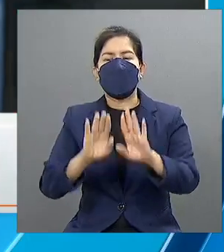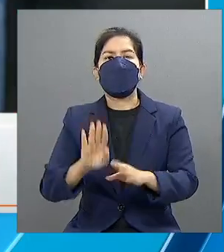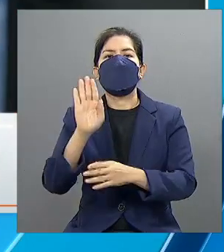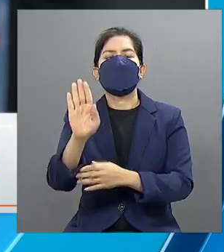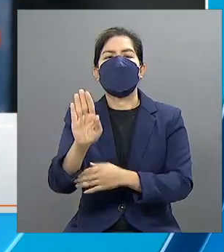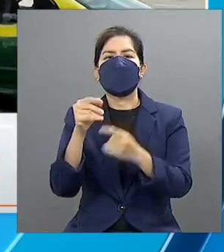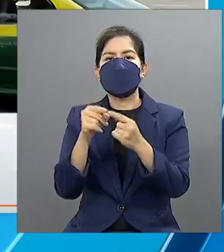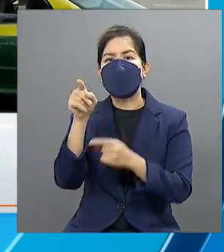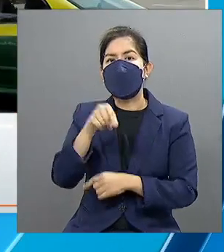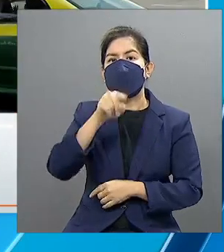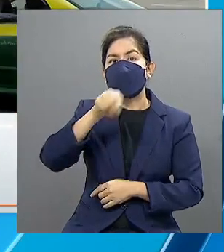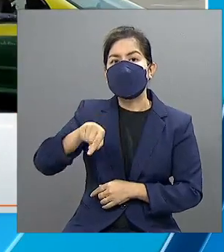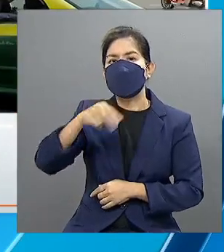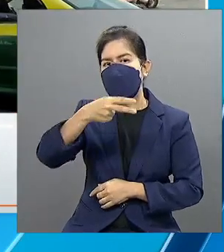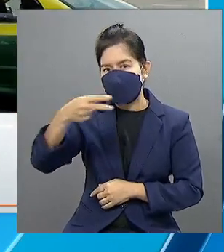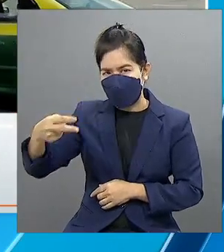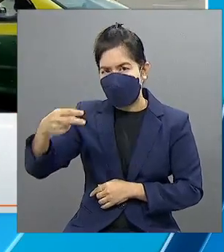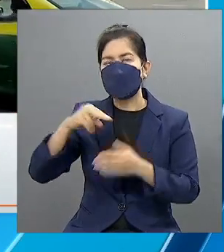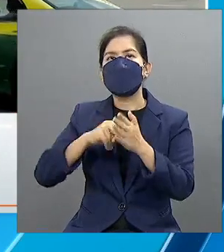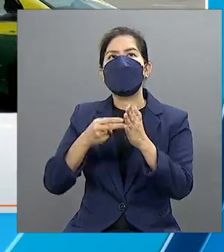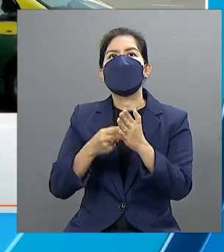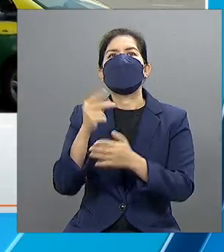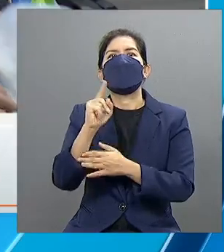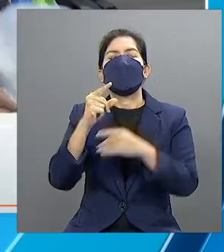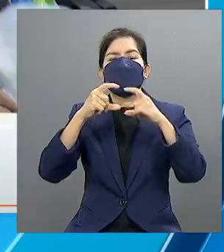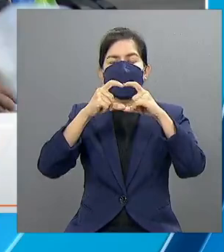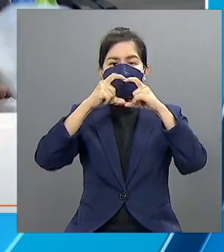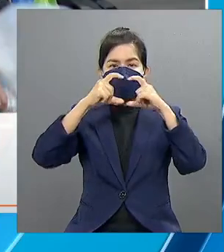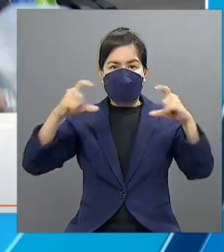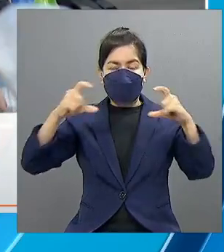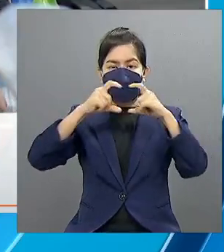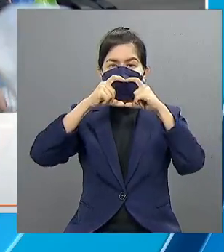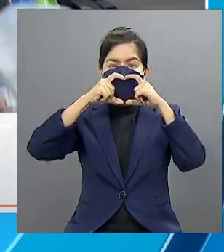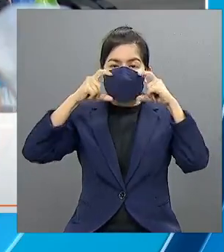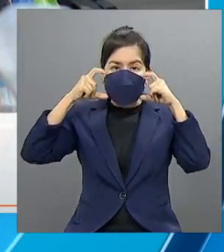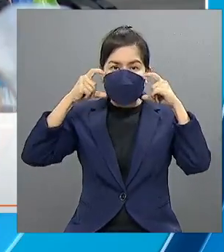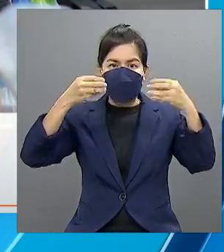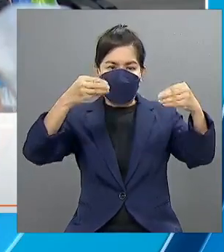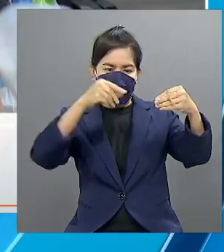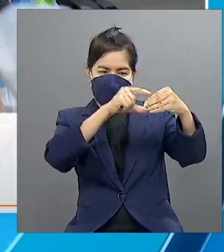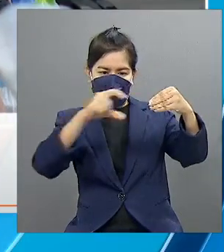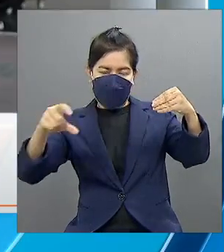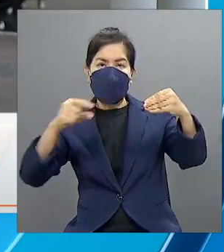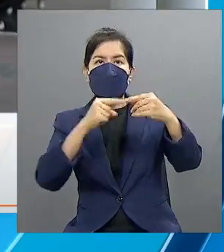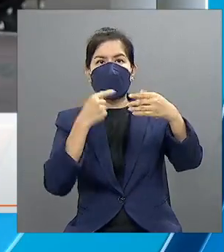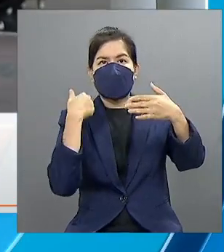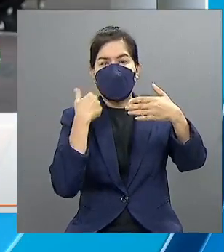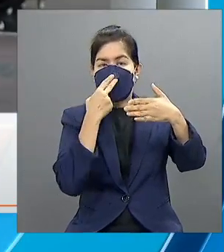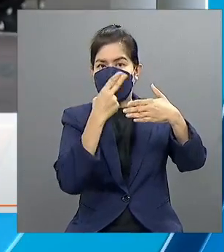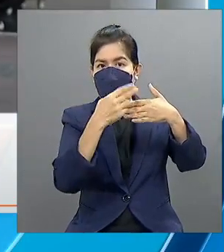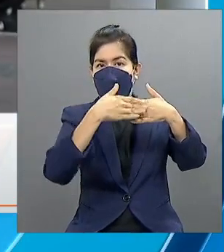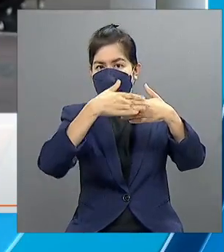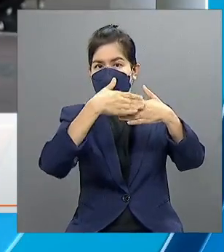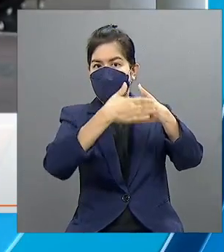ของวัสดุนะครับปกติหน้ากากอนามัยเราเนี่ยจะมีชั้นนอกที่เป็นวั